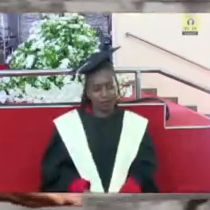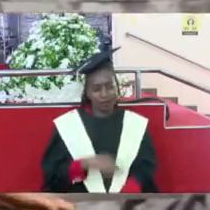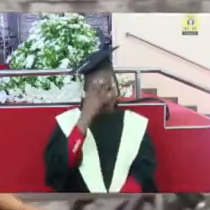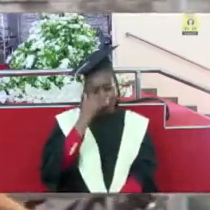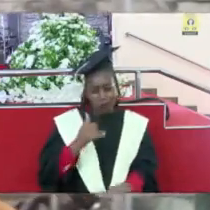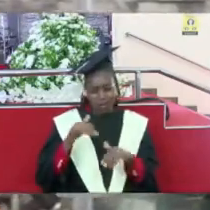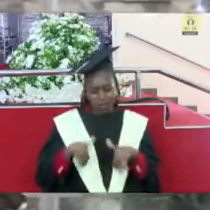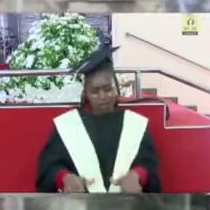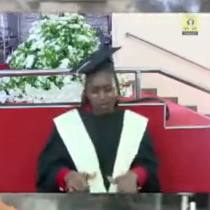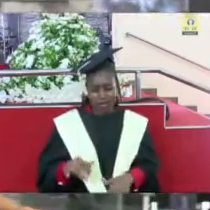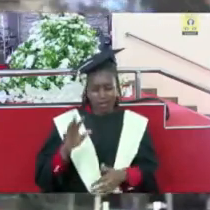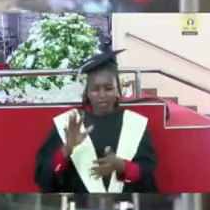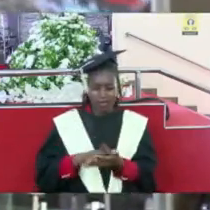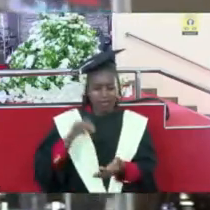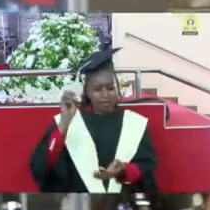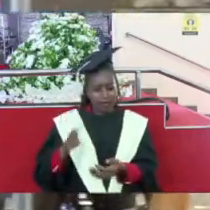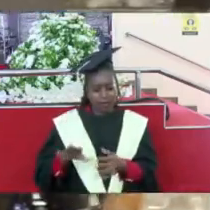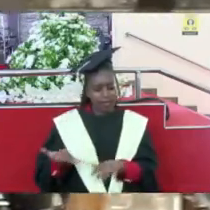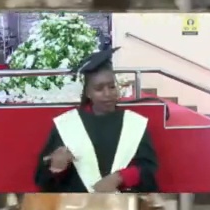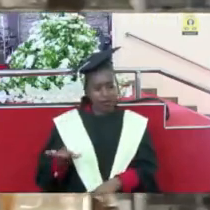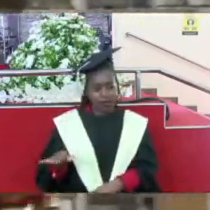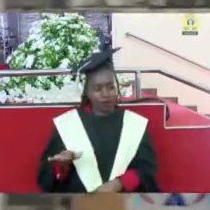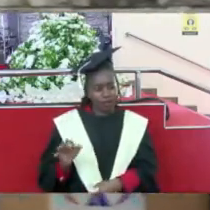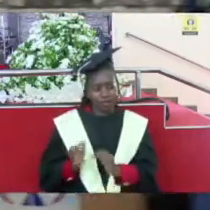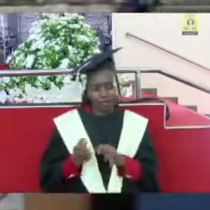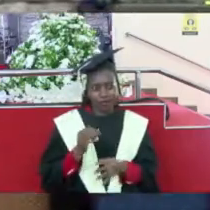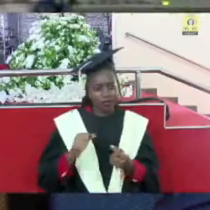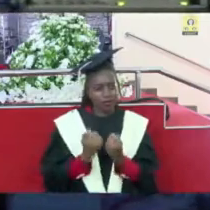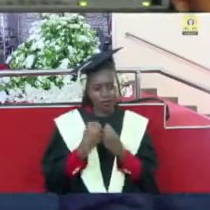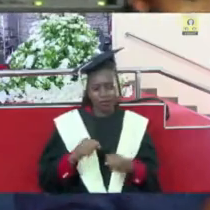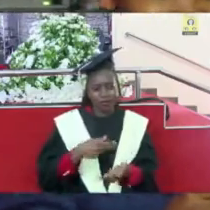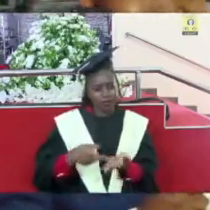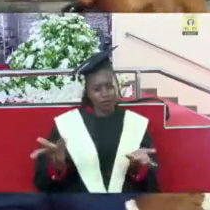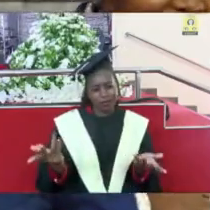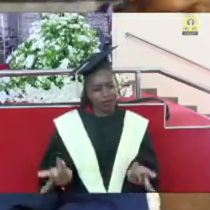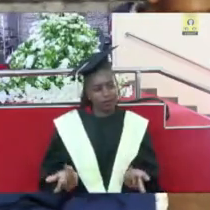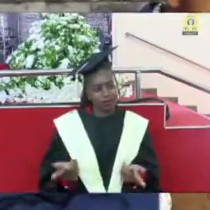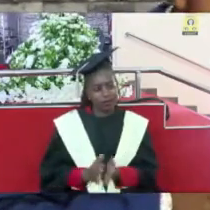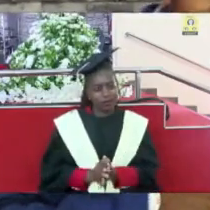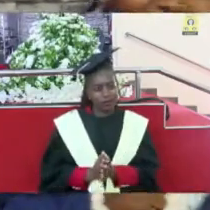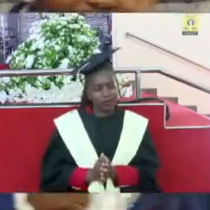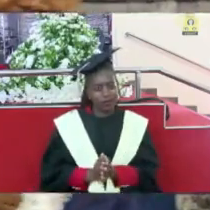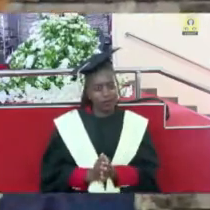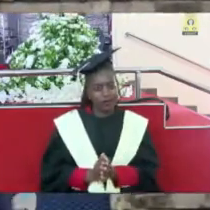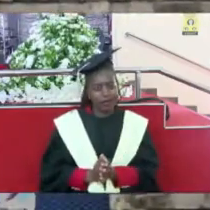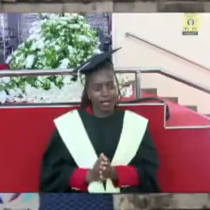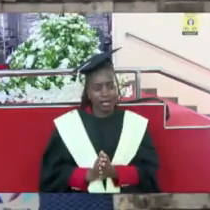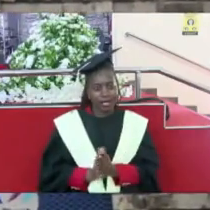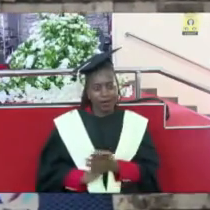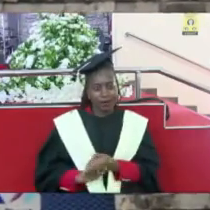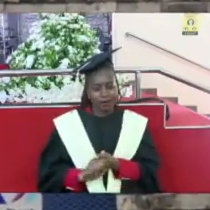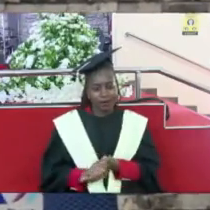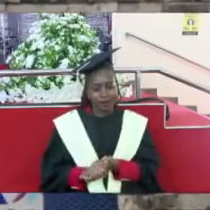afford it? Mbona nikae Mudhaiga kama siwezi nikafaulu? So that nikikutana na Recho namwambia Recho, unajua naisha Mudhaiga lakini tafadhali hii mwezi nimeona